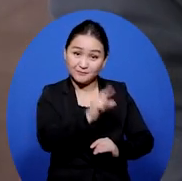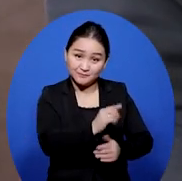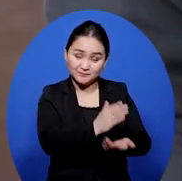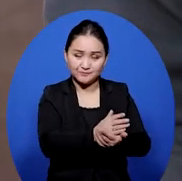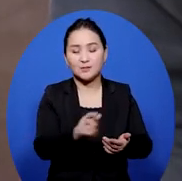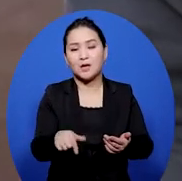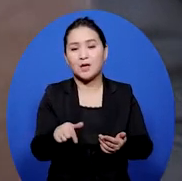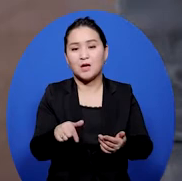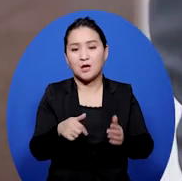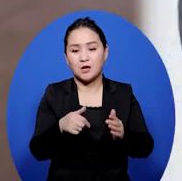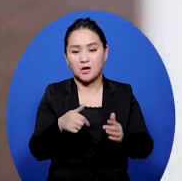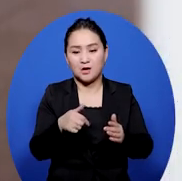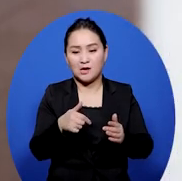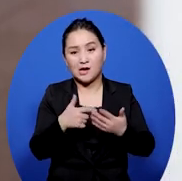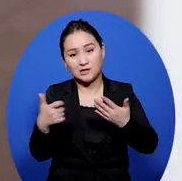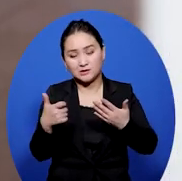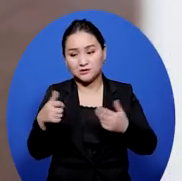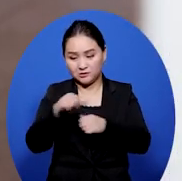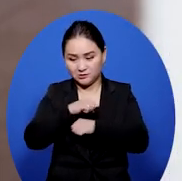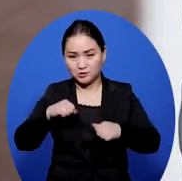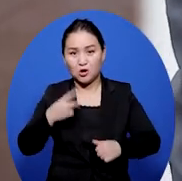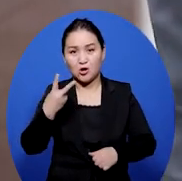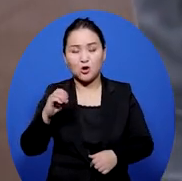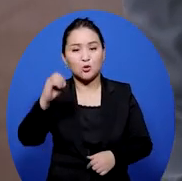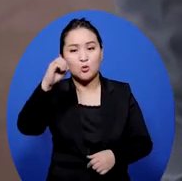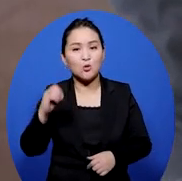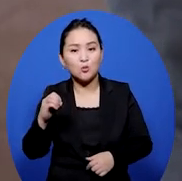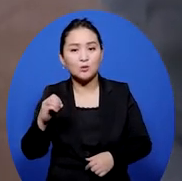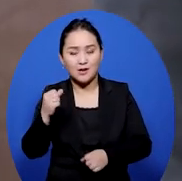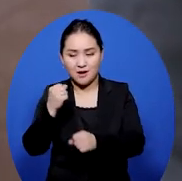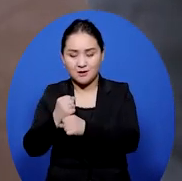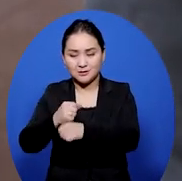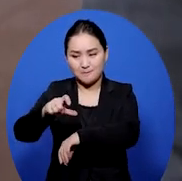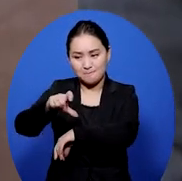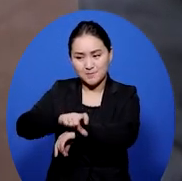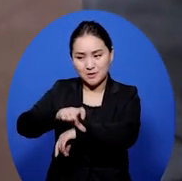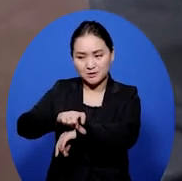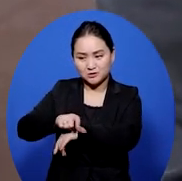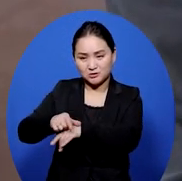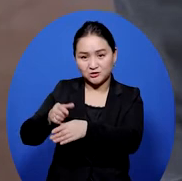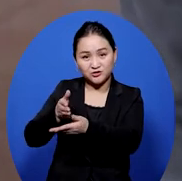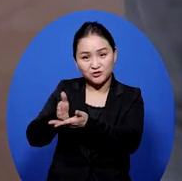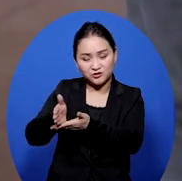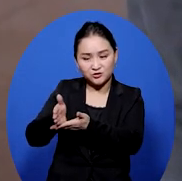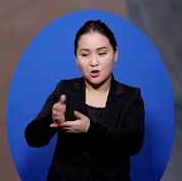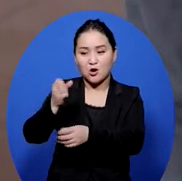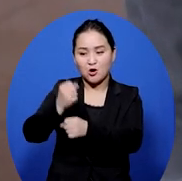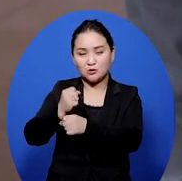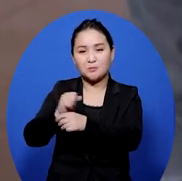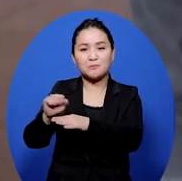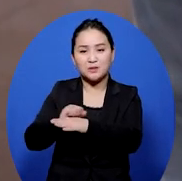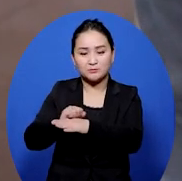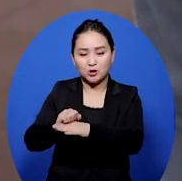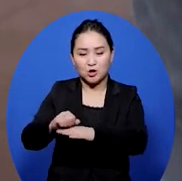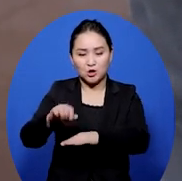цаана энэ төдгөл зүйлсүү иргэдийнхээ бид нар 20 орчим хувийн бол ажил мөрийн чиглэл хэмжээ олох, хөдөл мөр төлөлтөх,